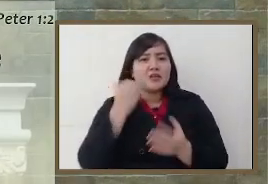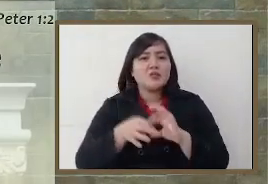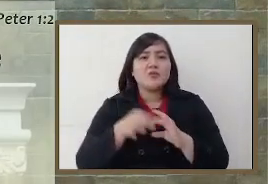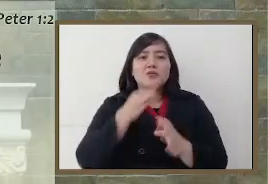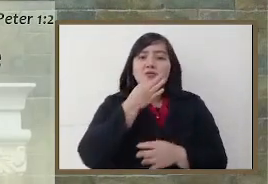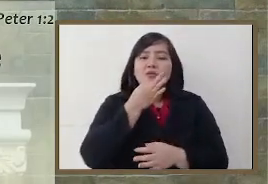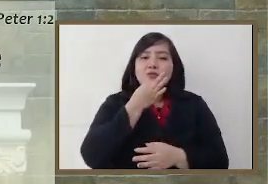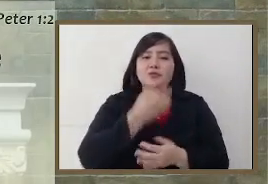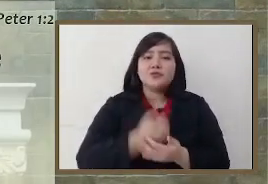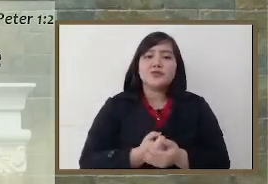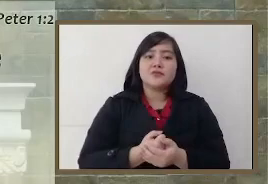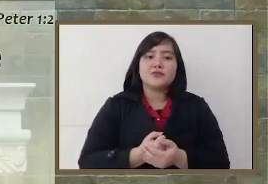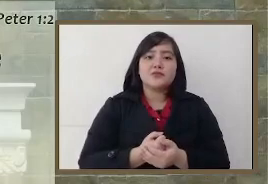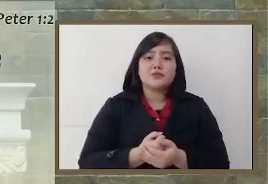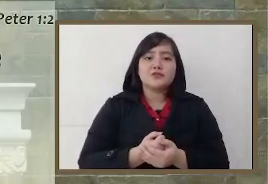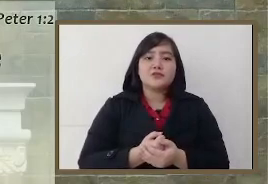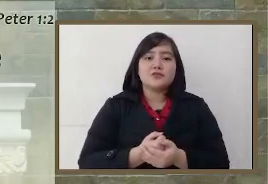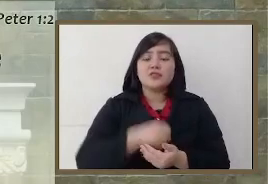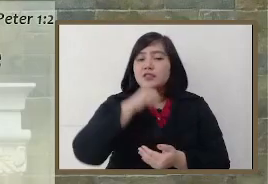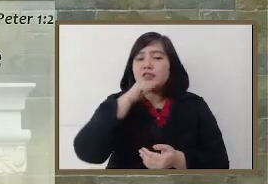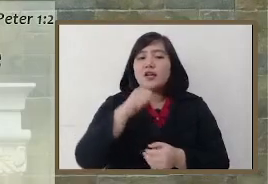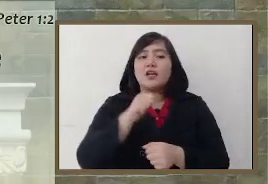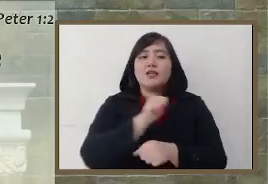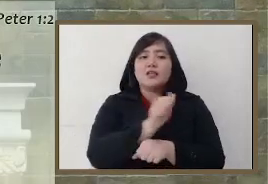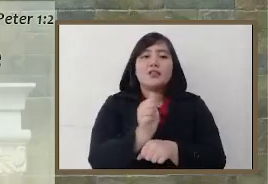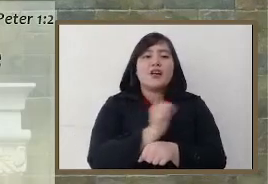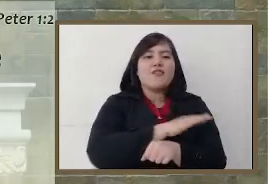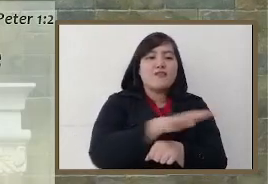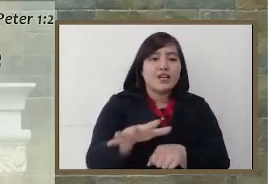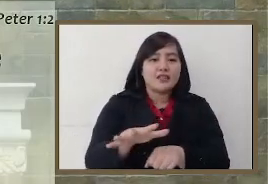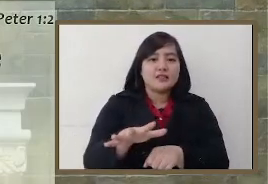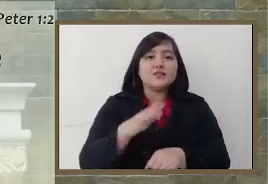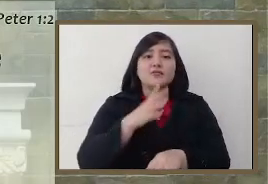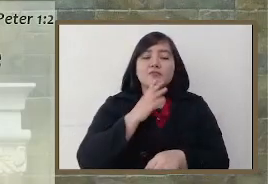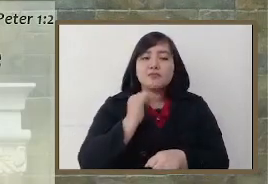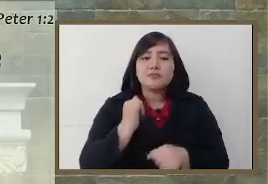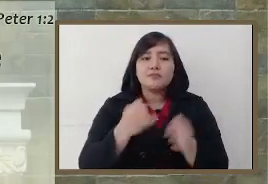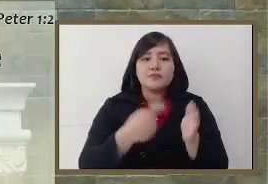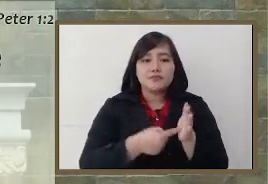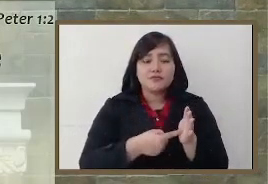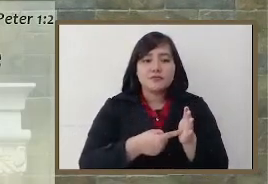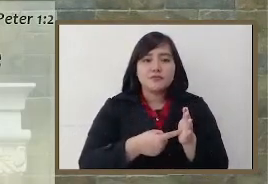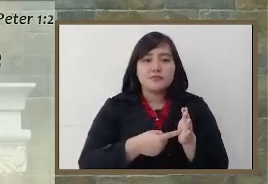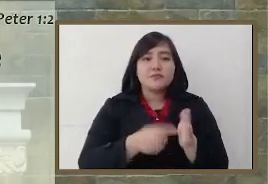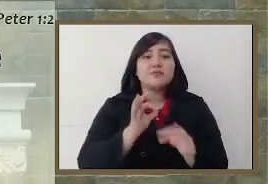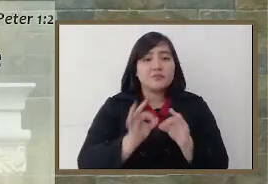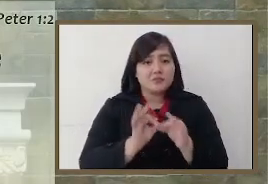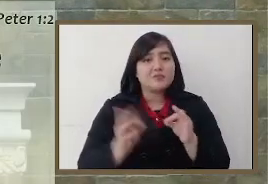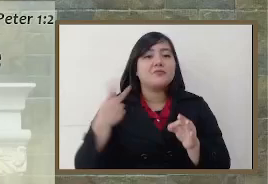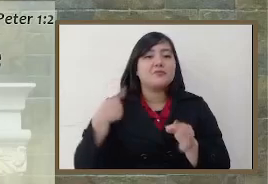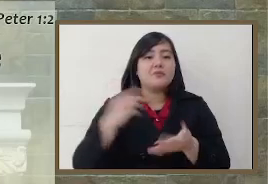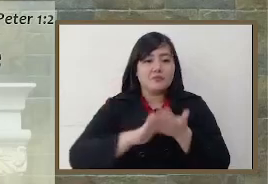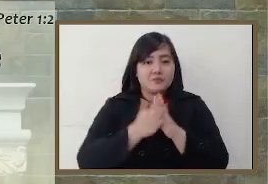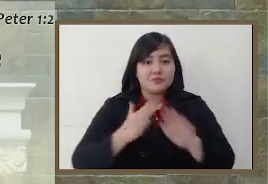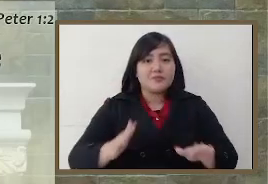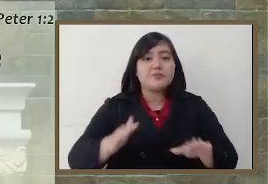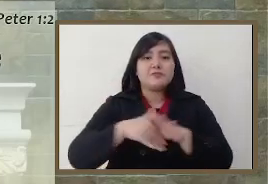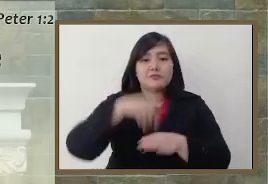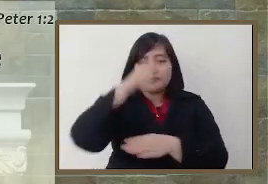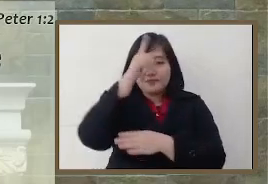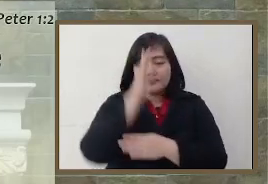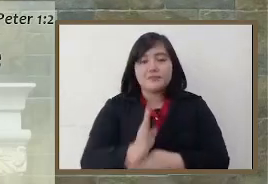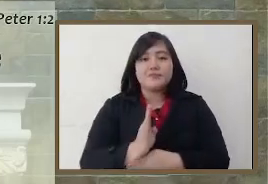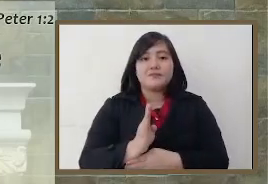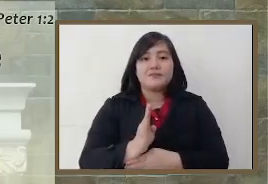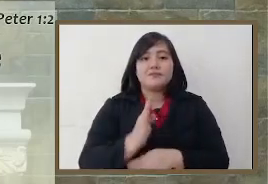kapatid, hindi tayo maapektuhan yan kung alam po natin na meron tayong peace sa Diyos. You see,